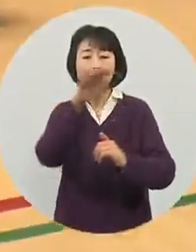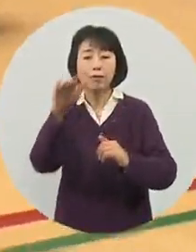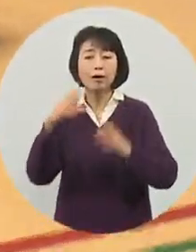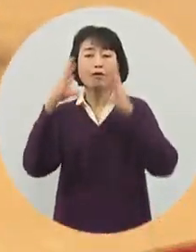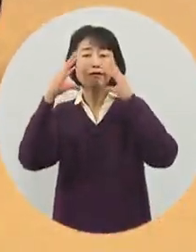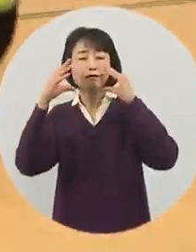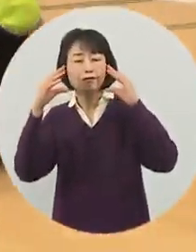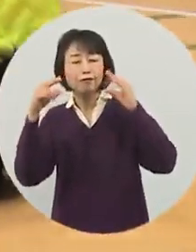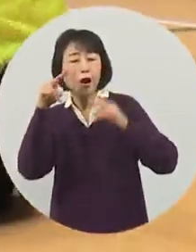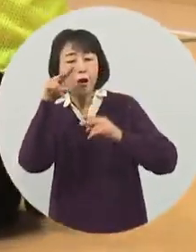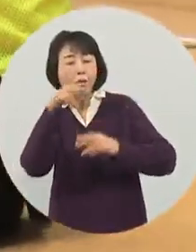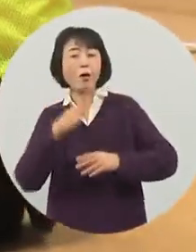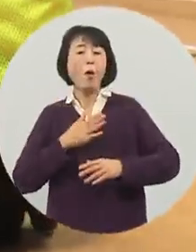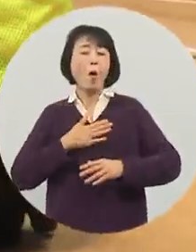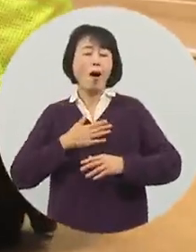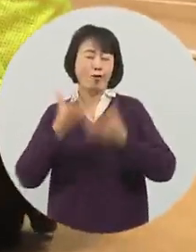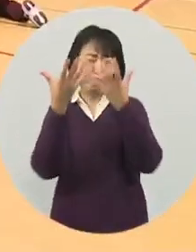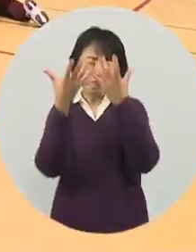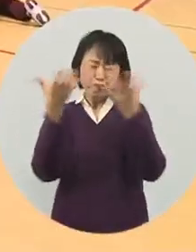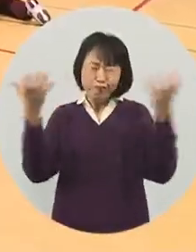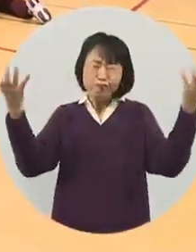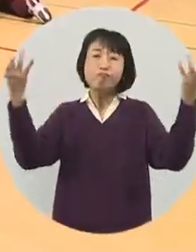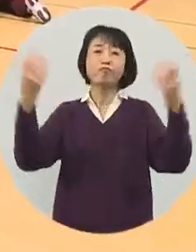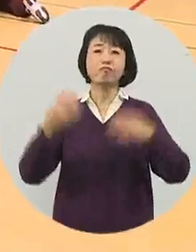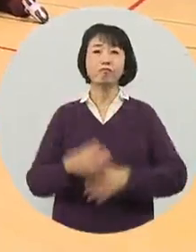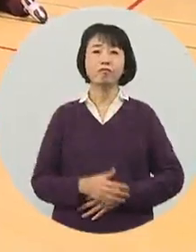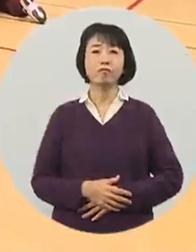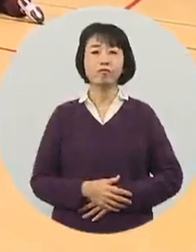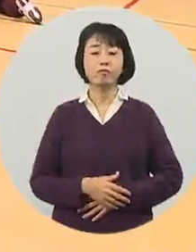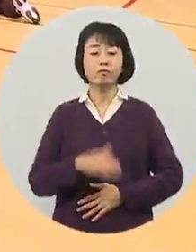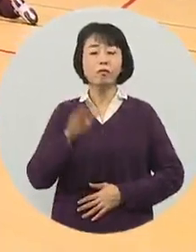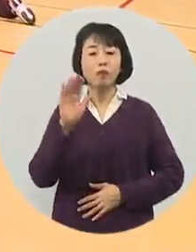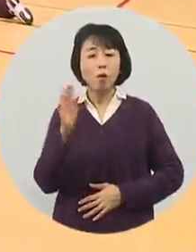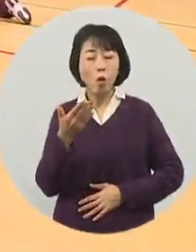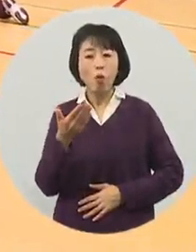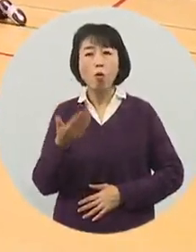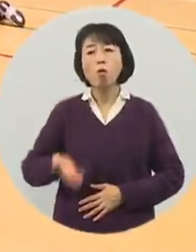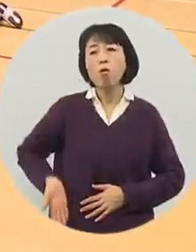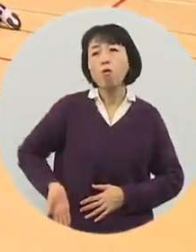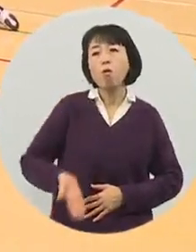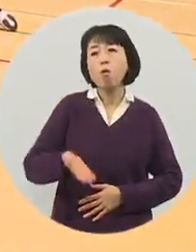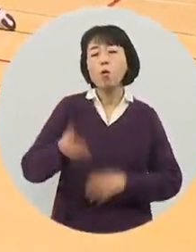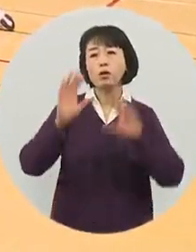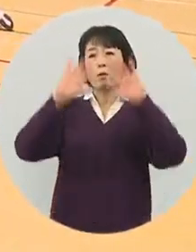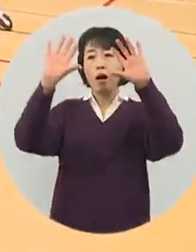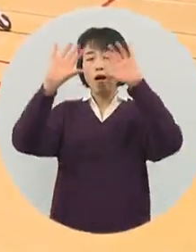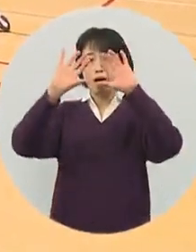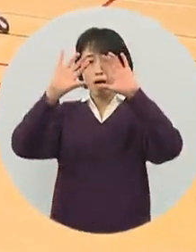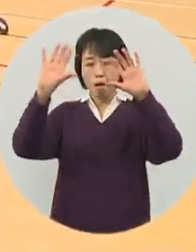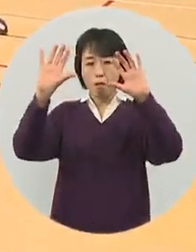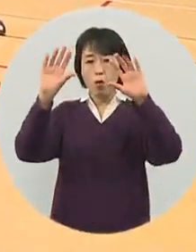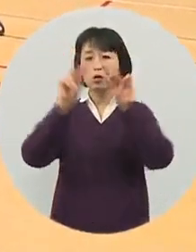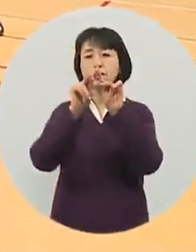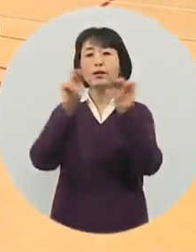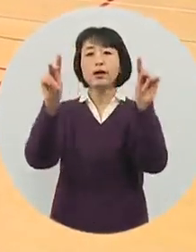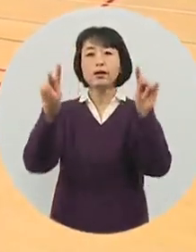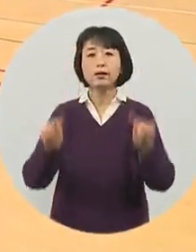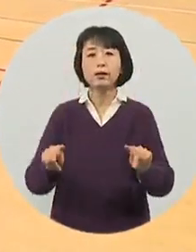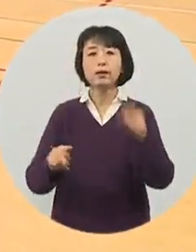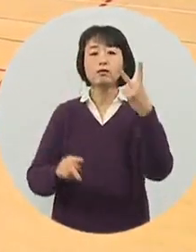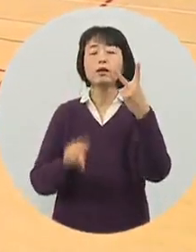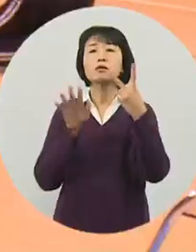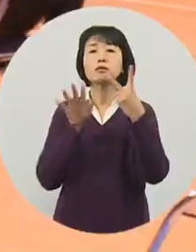り盛り上がりを見せました。しかしローリングバレーボールには2つの課題があるといいます